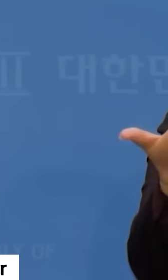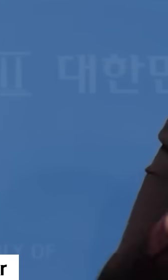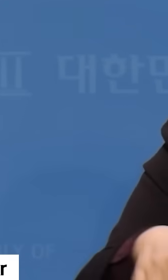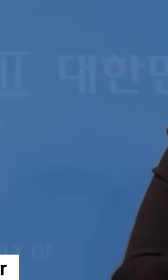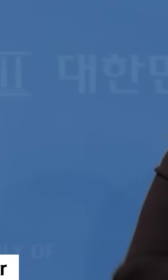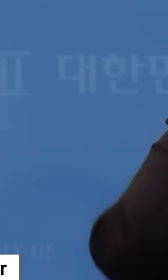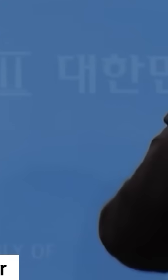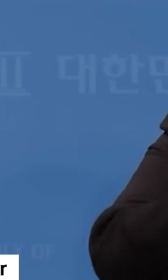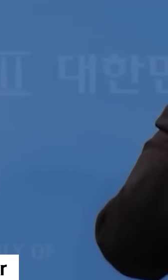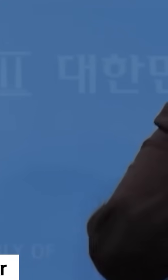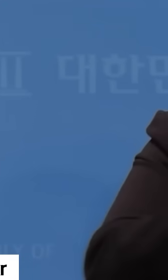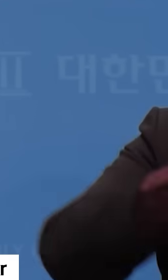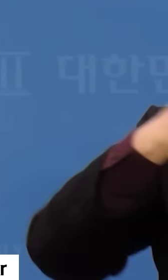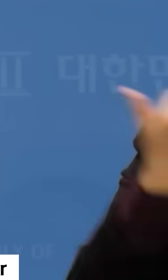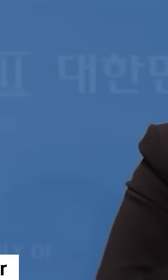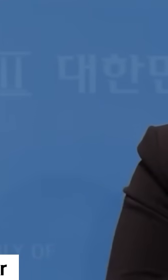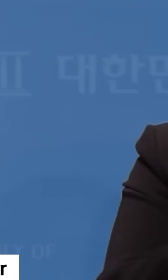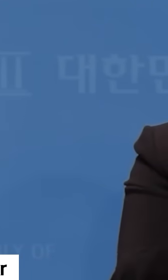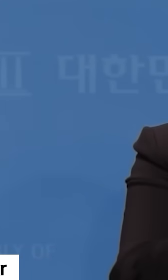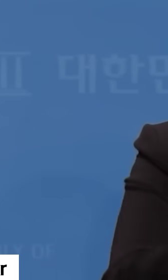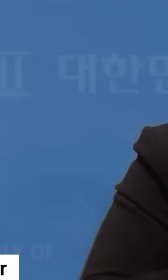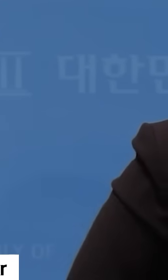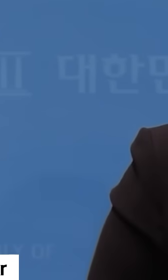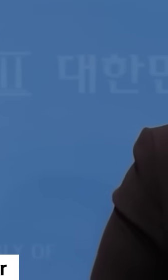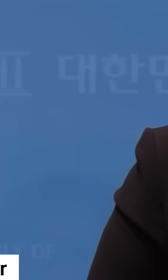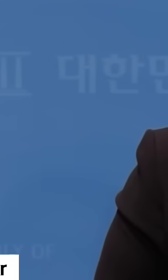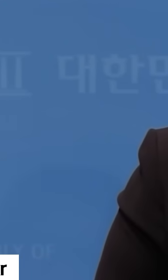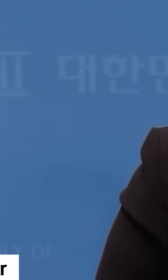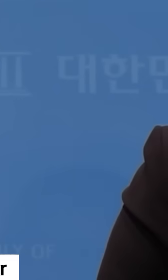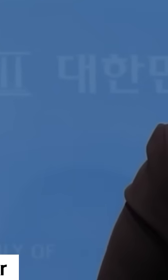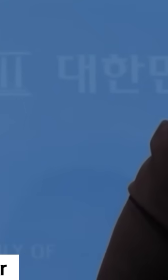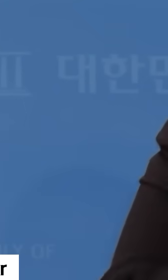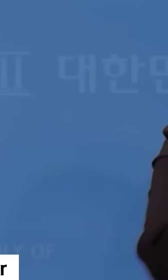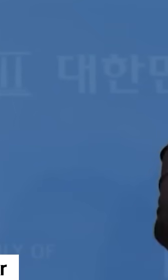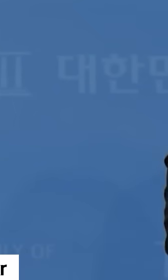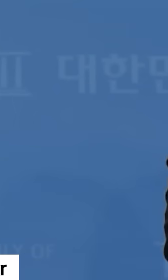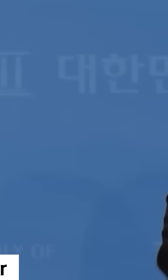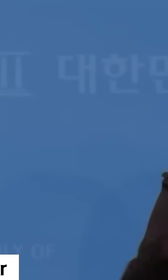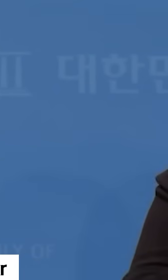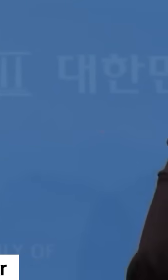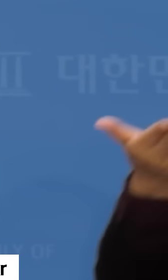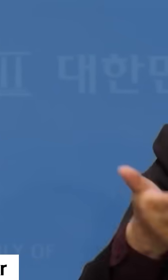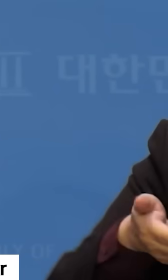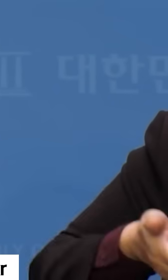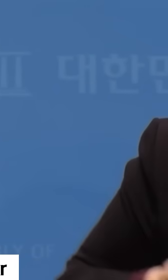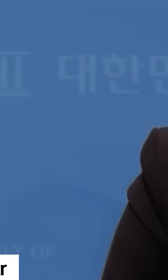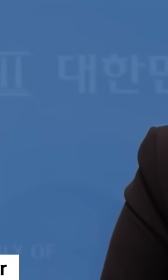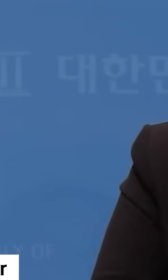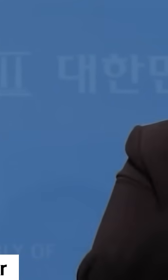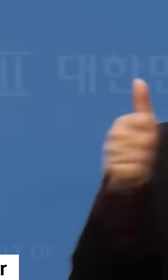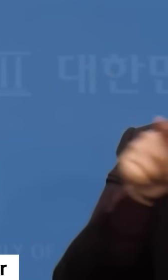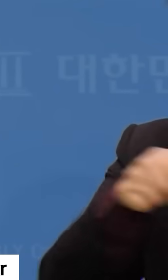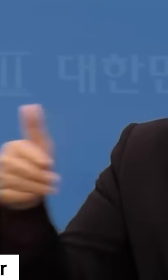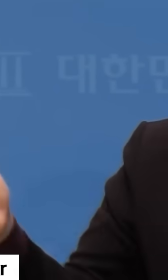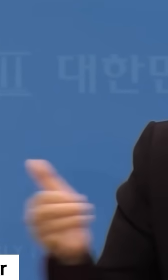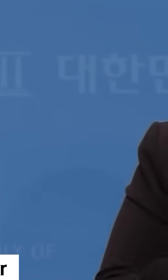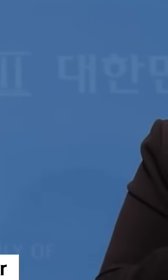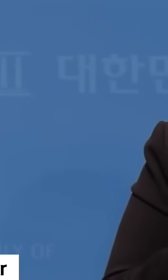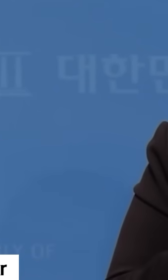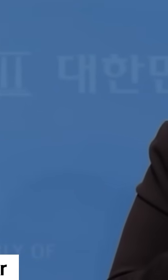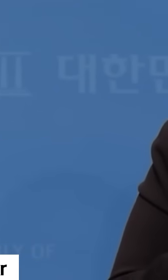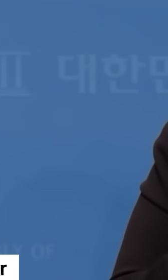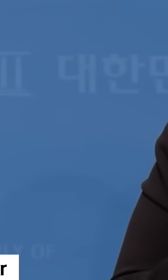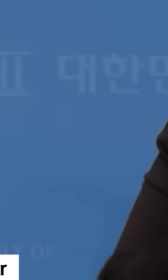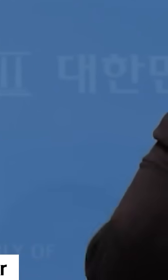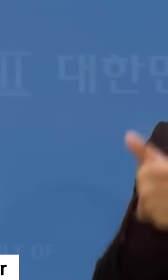만드는 국회의원이 되겠습니다. 법은 당신이 태어나서 죽는 그 순간까지,